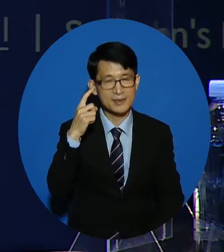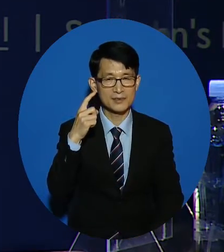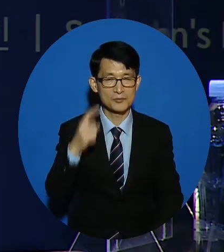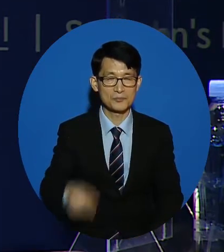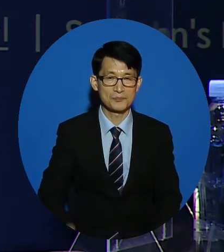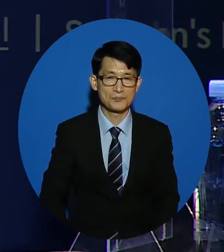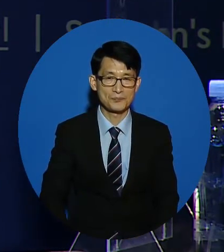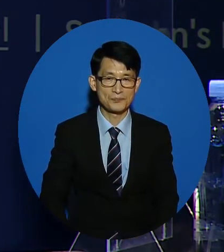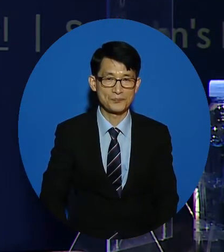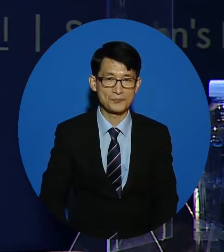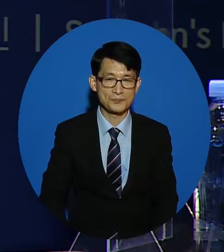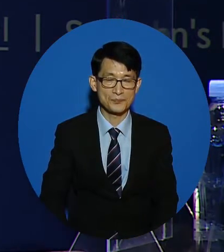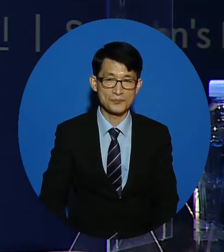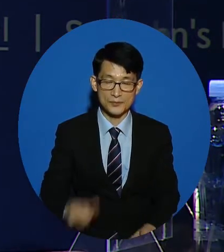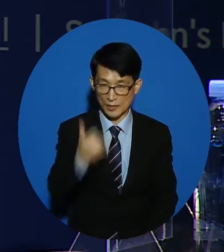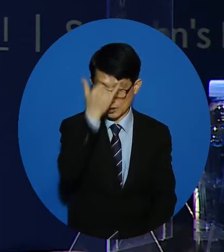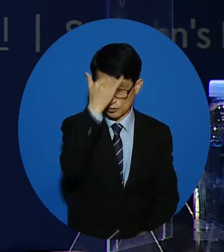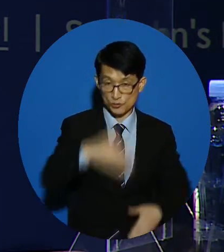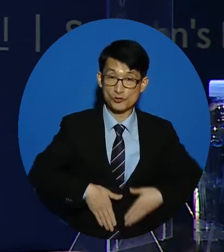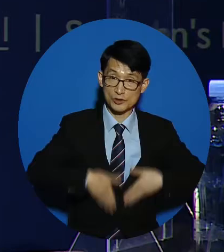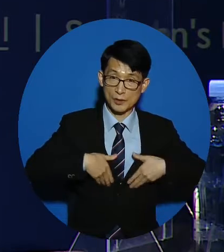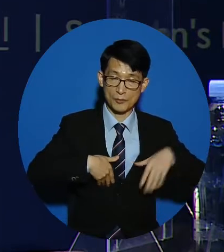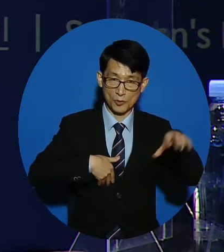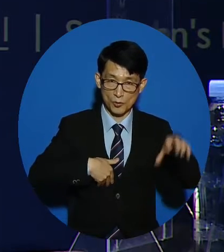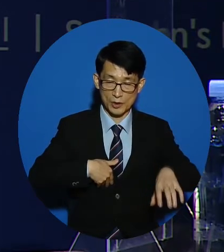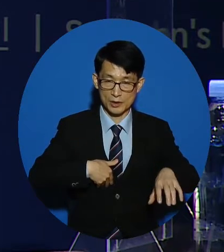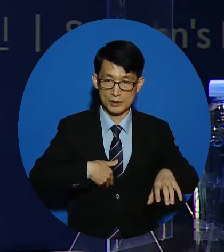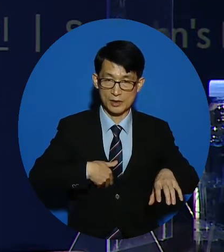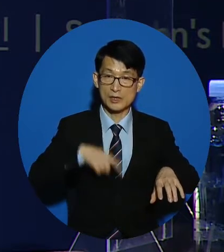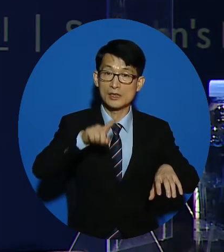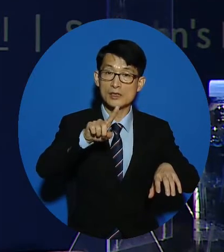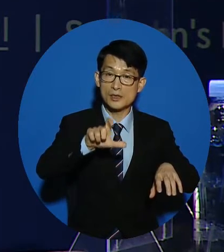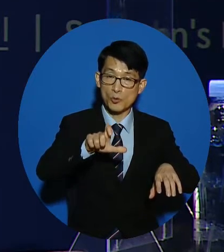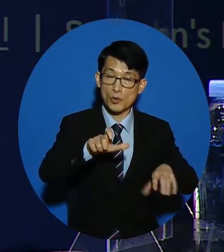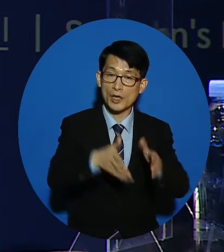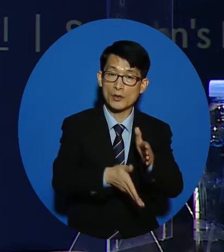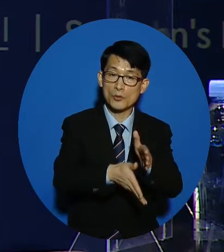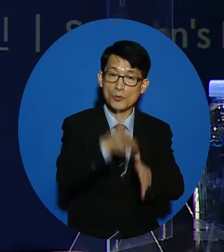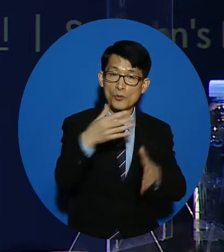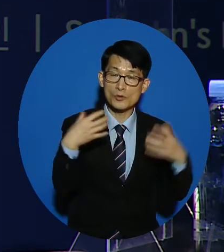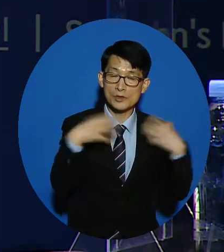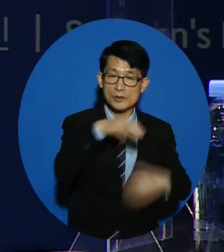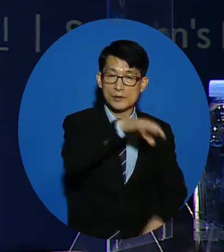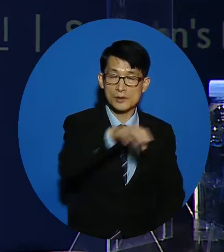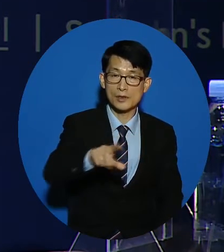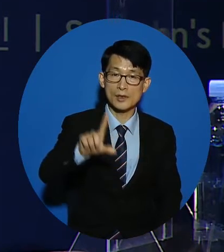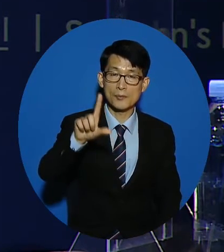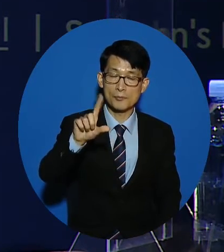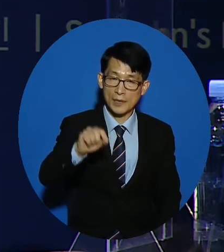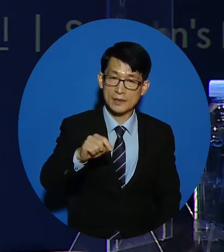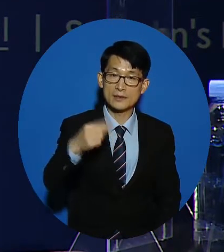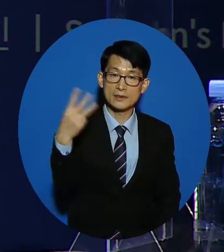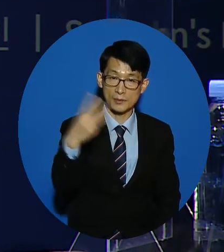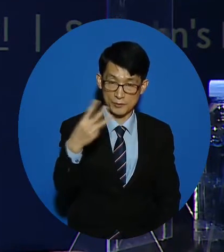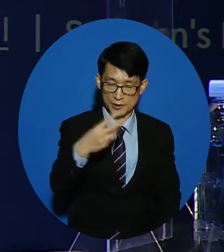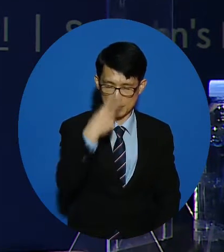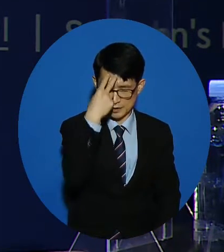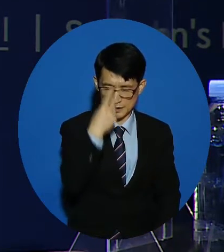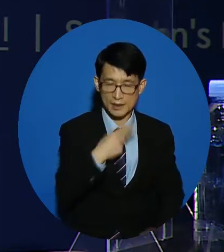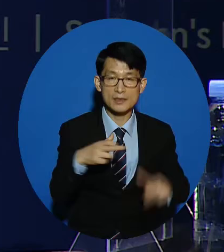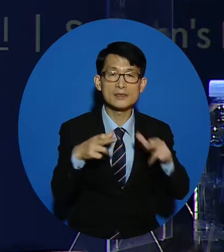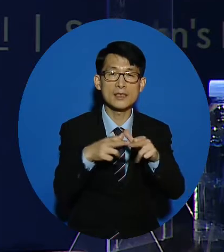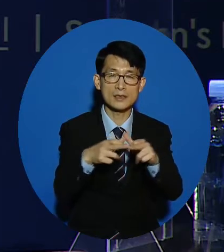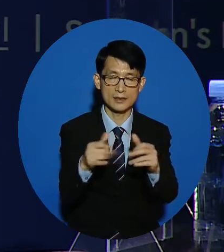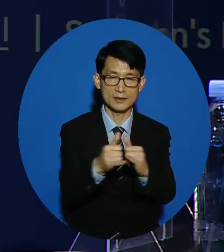저희 같은 경우 충남에는 15개 시군 약 13,000여 명의